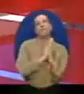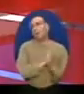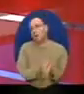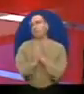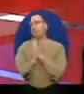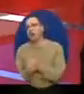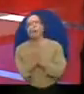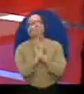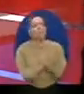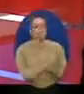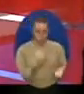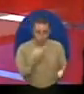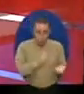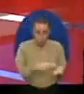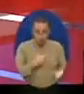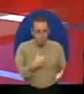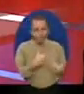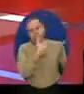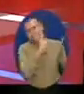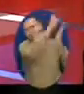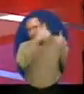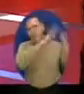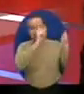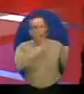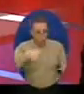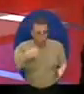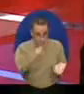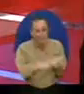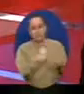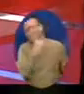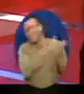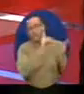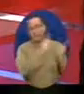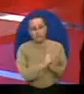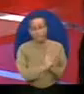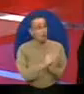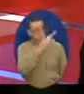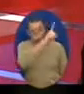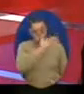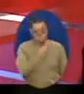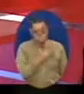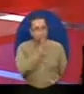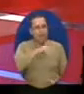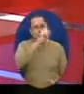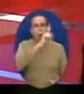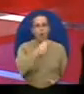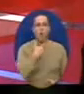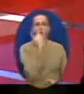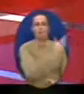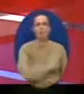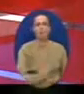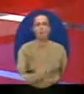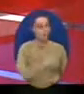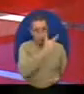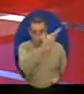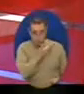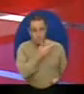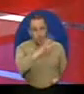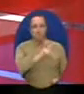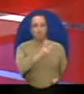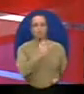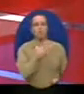מה שמגיע לנו, נוותר מה שמגיע לנו בזכות. אבל נאמר דבר אחד, לא נותנים, לא לוקחים. אל תיתנו לנו, אבל גם אל תיקחו.